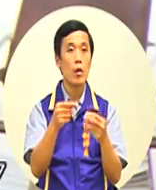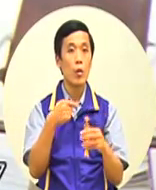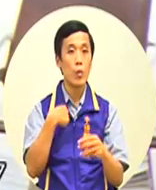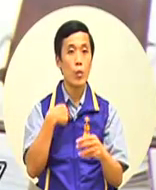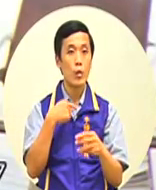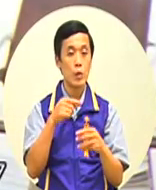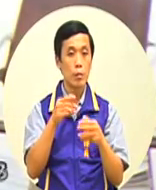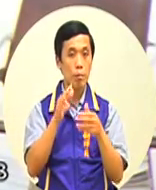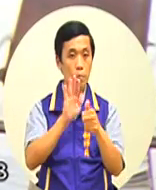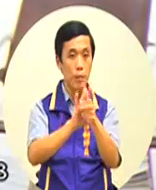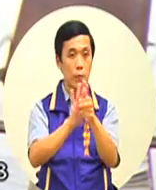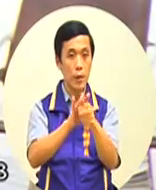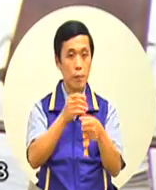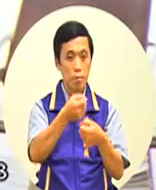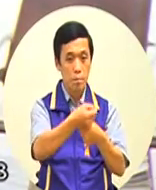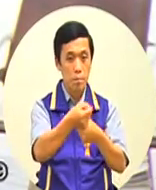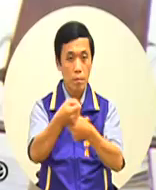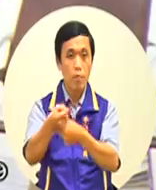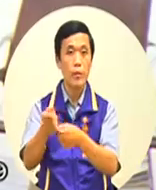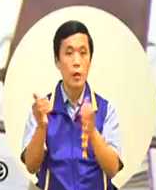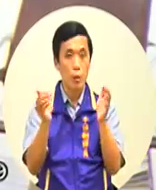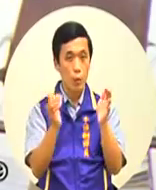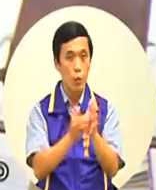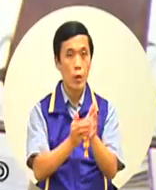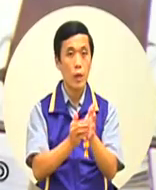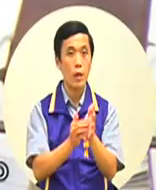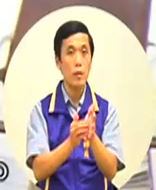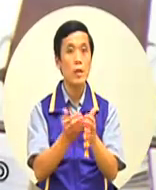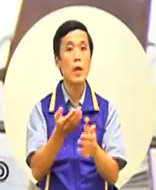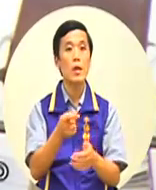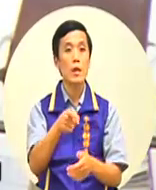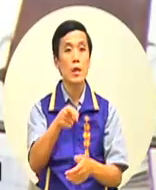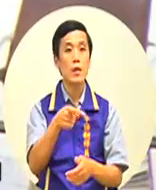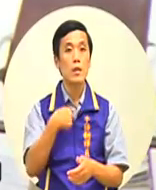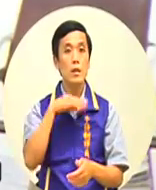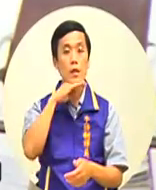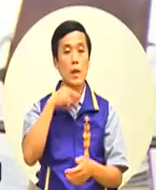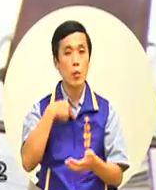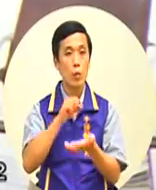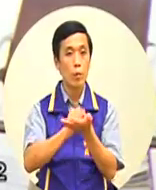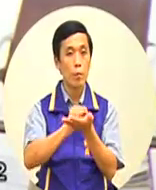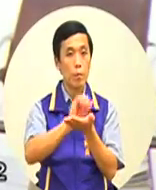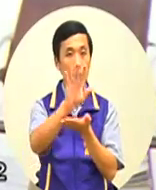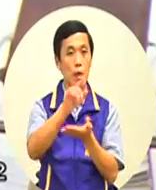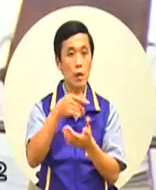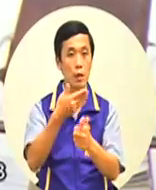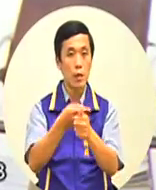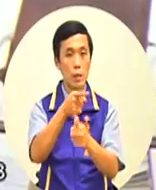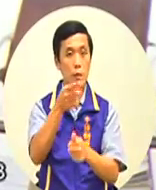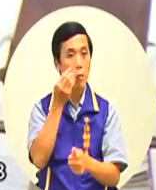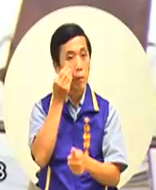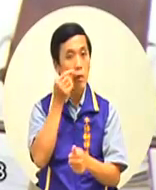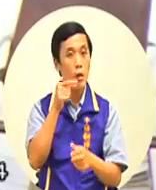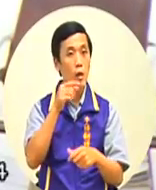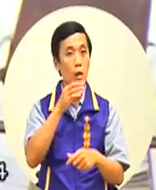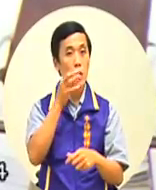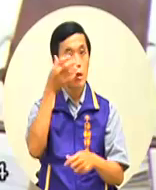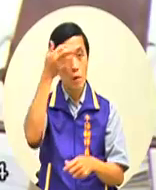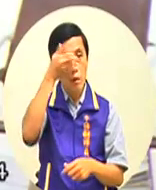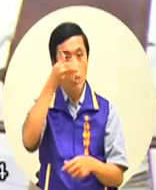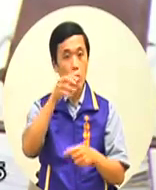争取哦，敢争取之后哦，就刚刚那个哈，等一下我再秀给你们看。那这个萤火族的农场